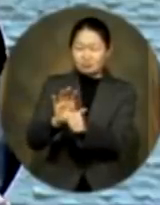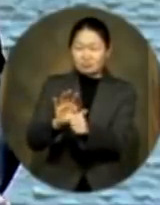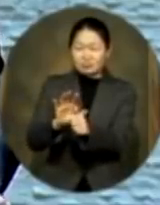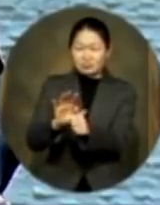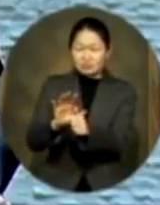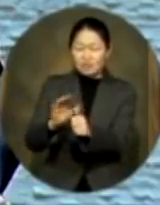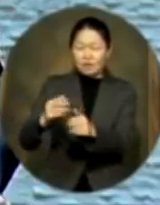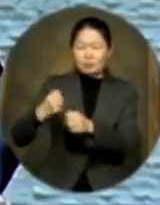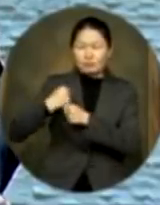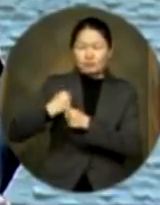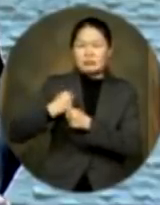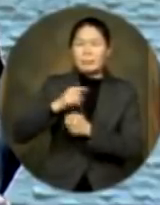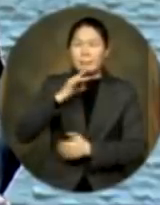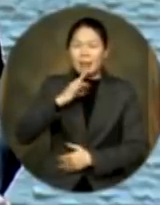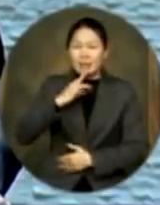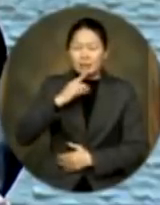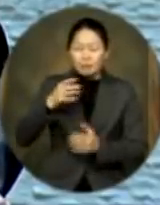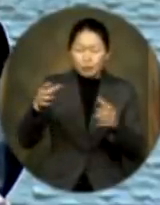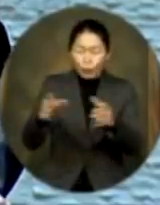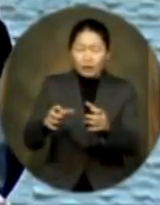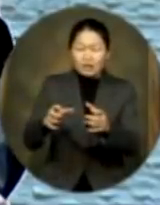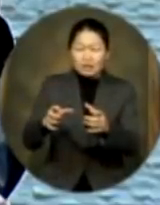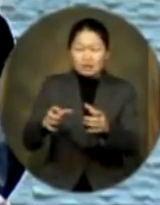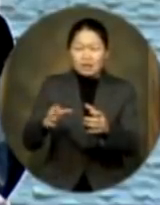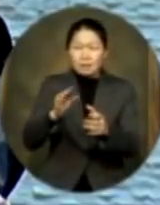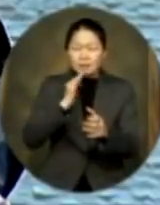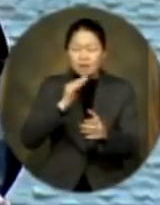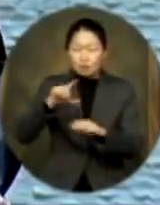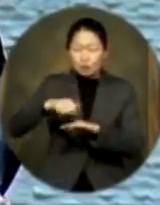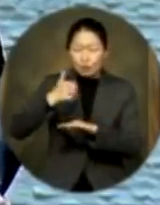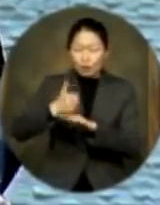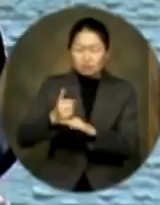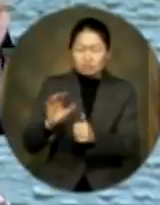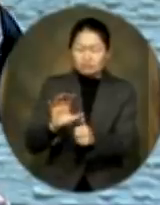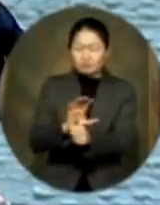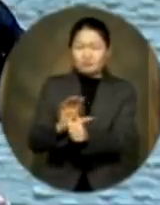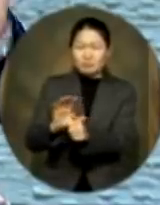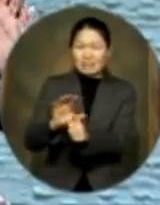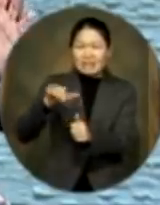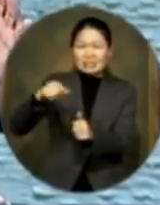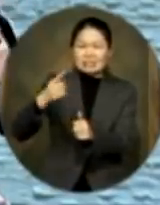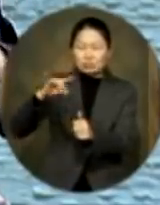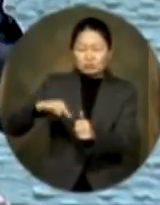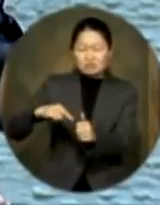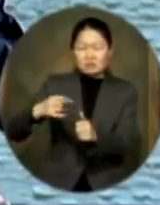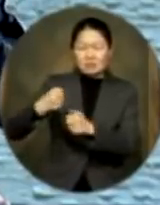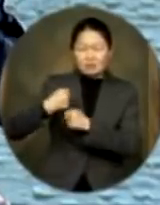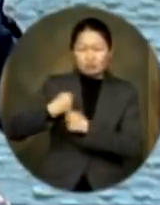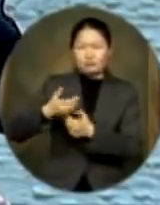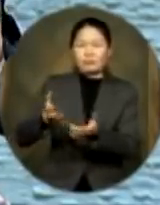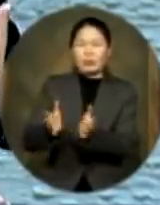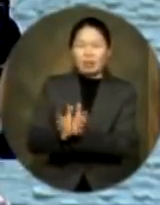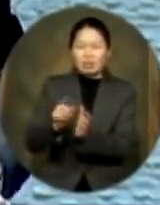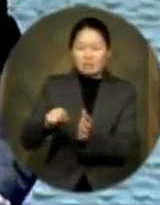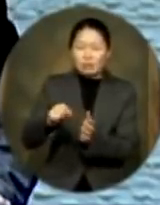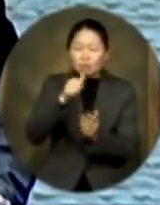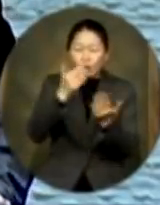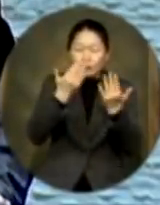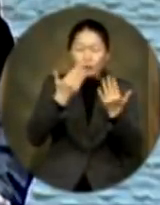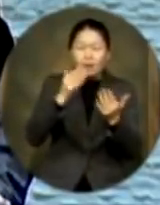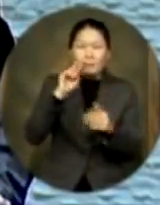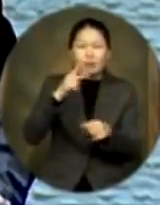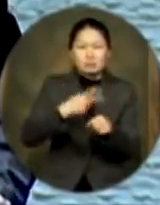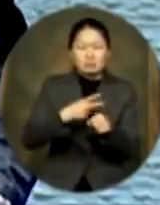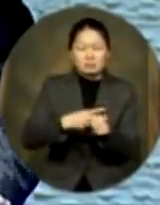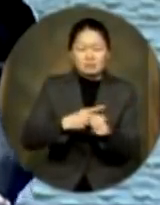최정의 군인들만 뭐 이는 로마황제 근이 부대 그 과목의 이제 사도 바울이 들어가는